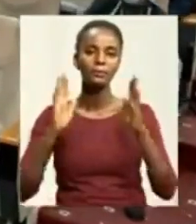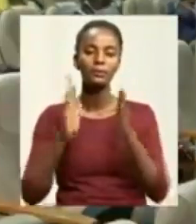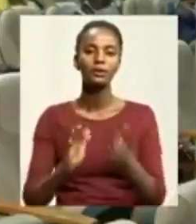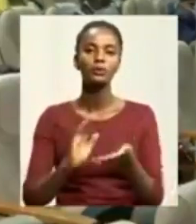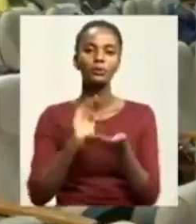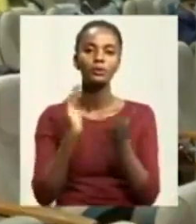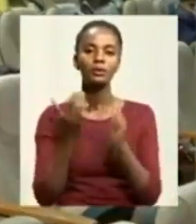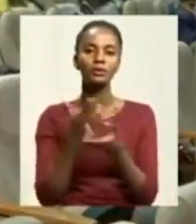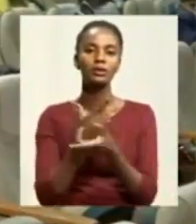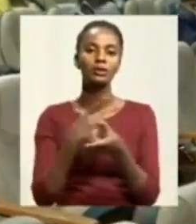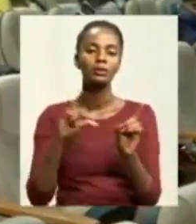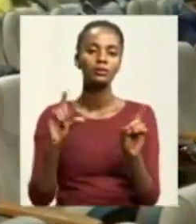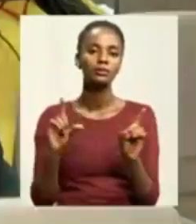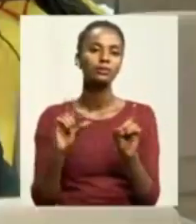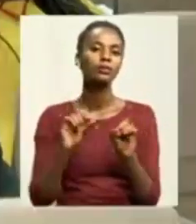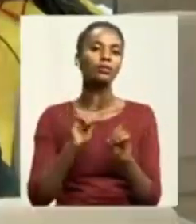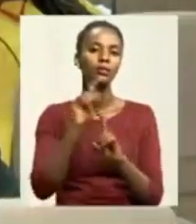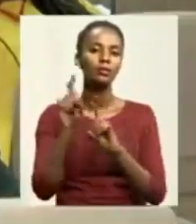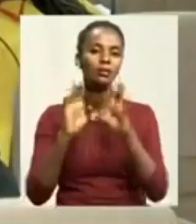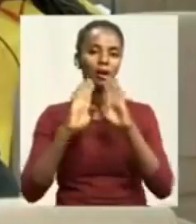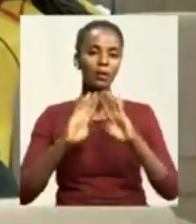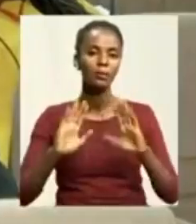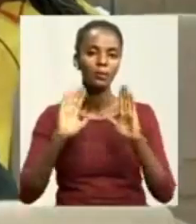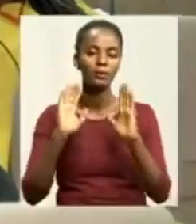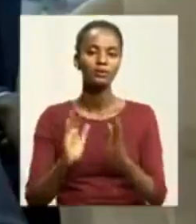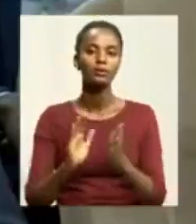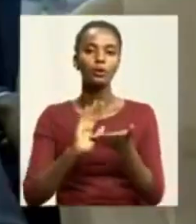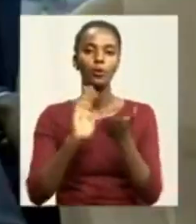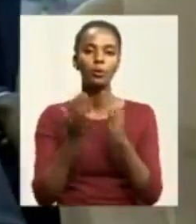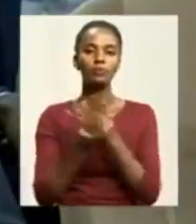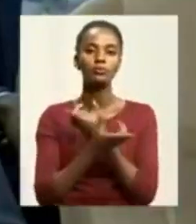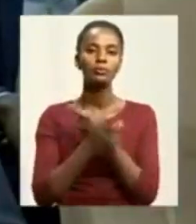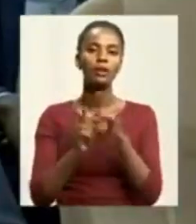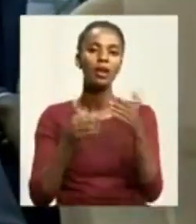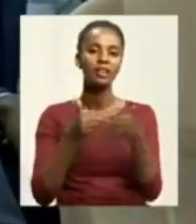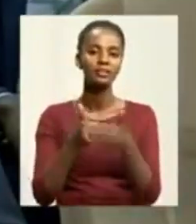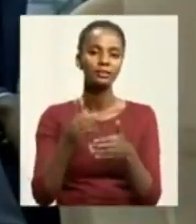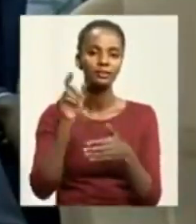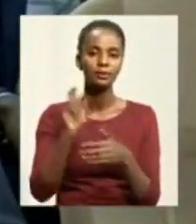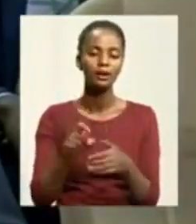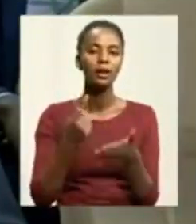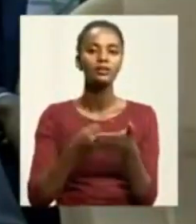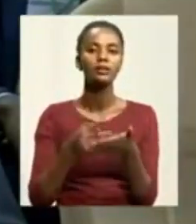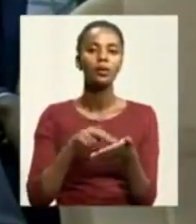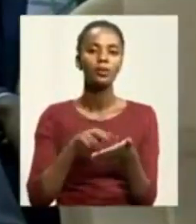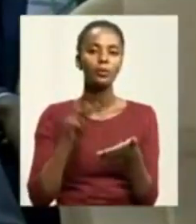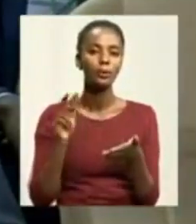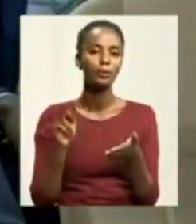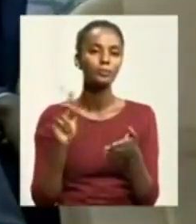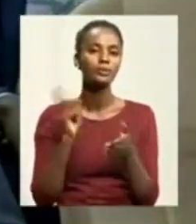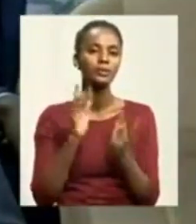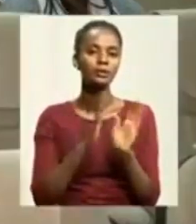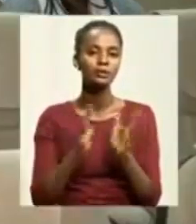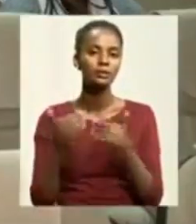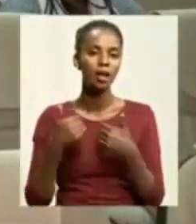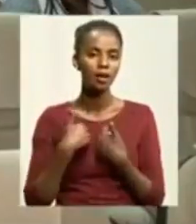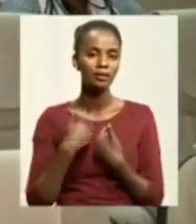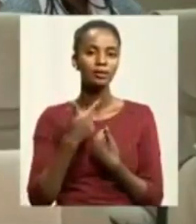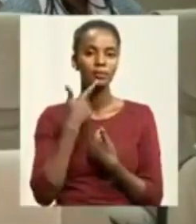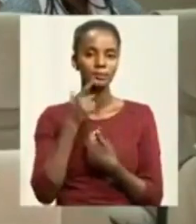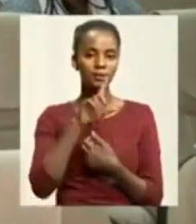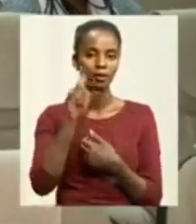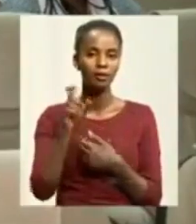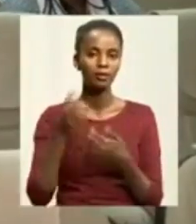እልባት የአደረጃጀት ጥያቄው ሰላማዊ የሆነ እልባት ሊያደርሰው ይገባል። ከዚህ አኳያ ምን ዝግጅት አለ የሚል